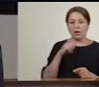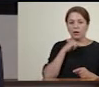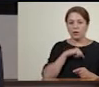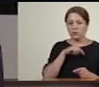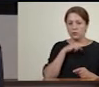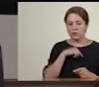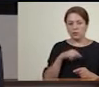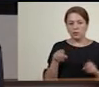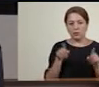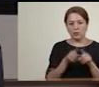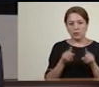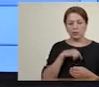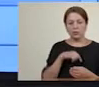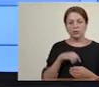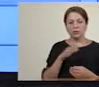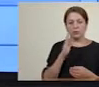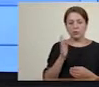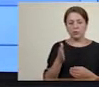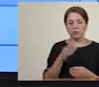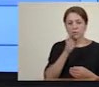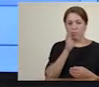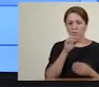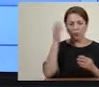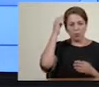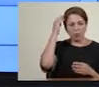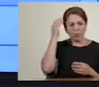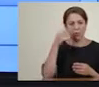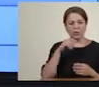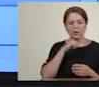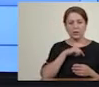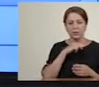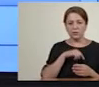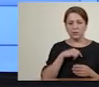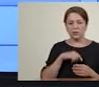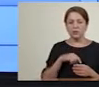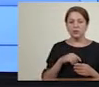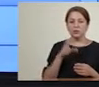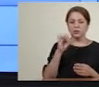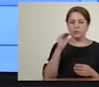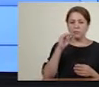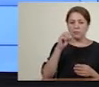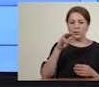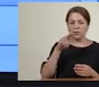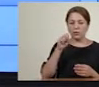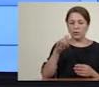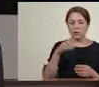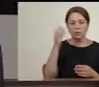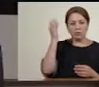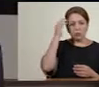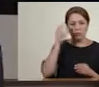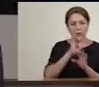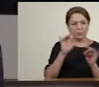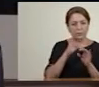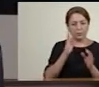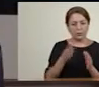fazilatlarini ham tashviq etadi. Inson shaniga dog' tushiradigan sifatlar esa qoralanadi.